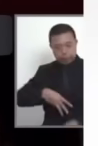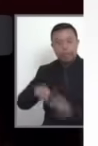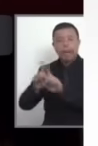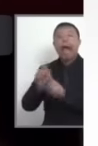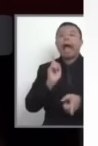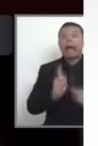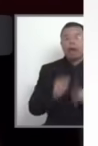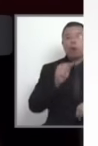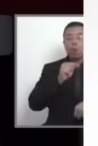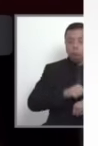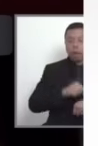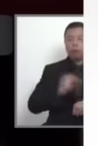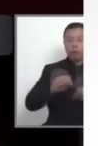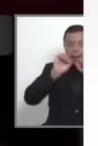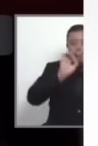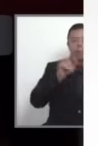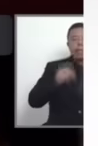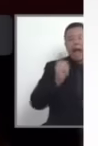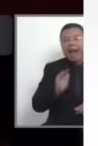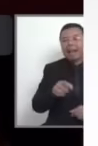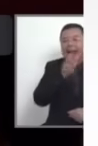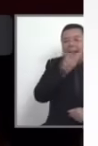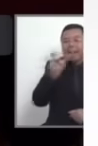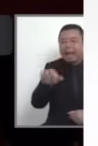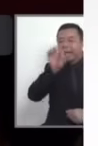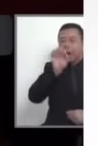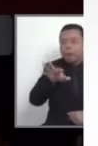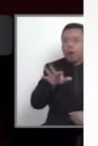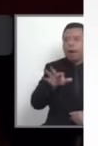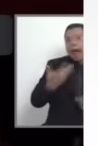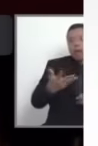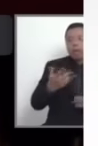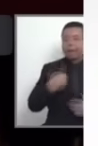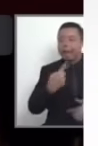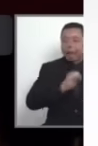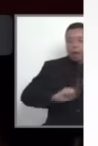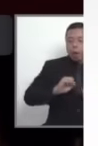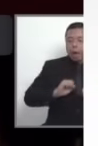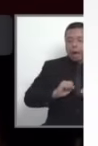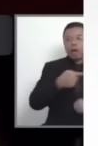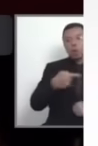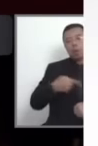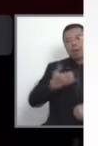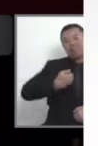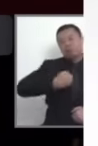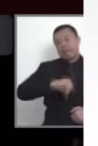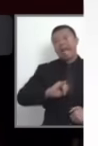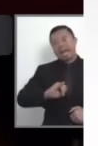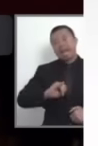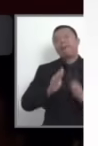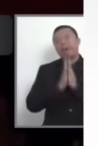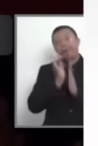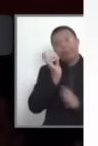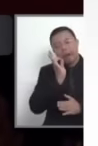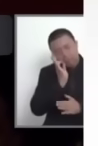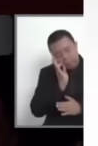maaf kepada KPU seandainya kami juga bertindak yang kurang pas. Lalu beliau ada poin juga, optimisme